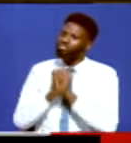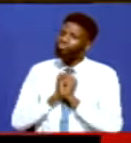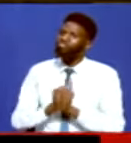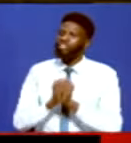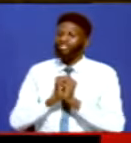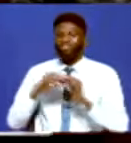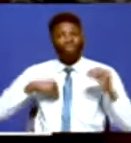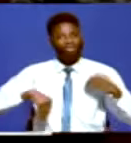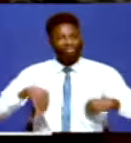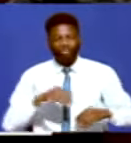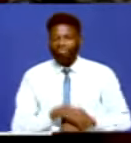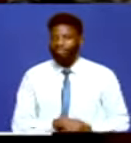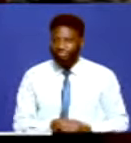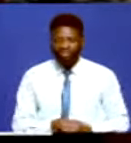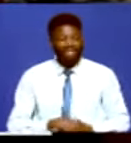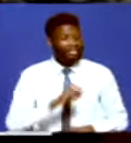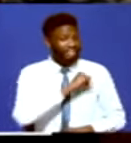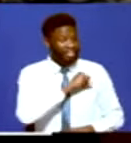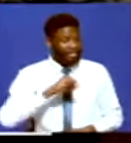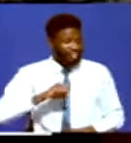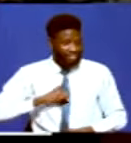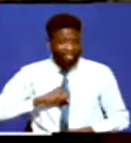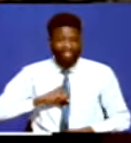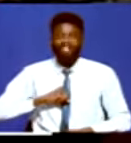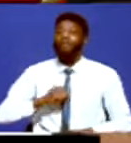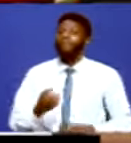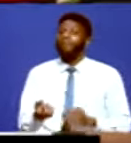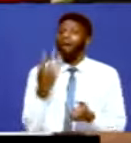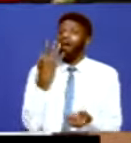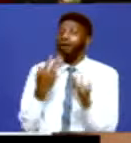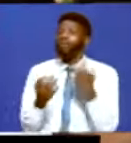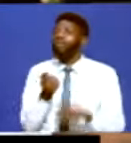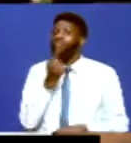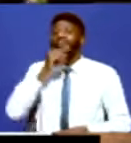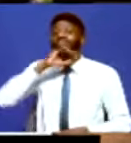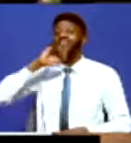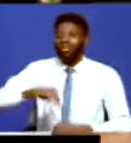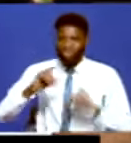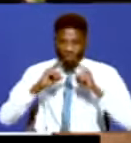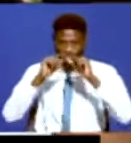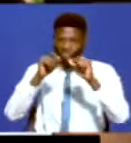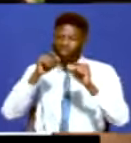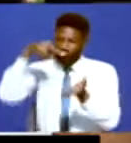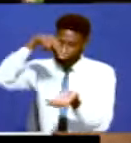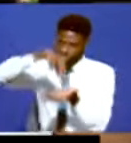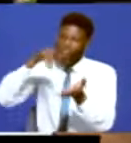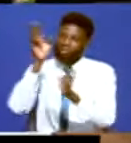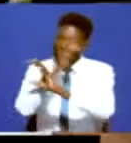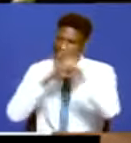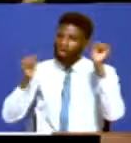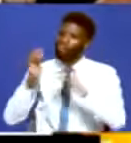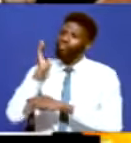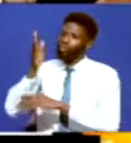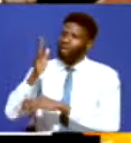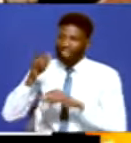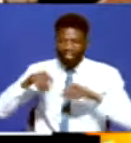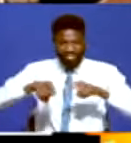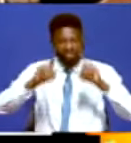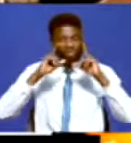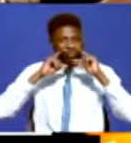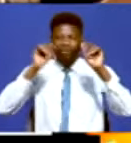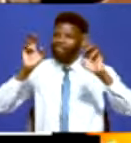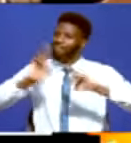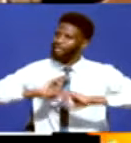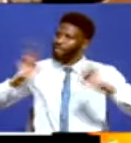Gideon Moi akifichua kwamba atawania urais kwenye uchaguzi mkuu ujao. Seneta huyo wa Baringo anasema yuko tayari kwa jukumu hilo kwenye hatua